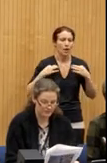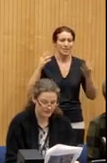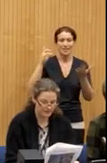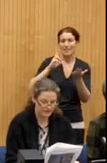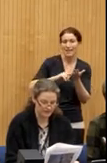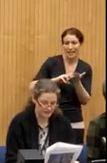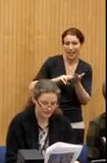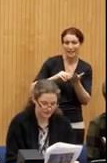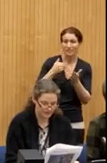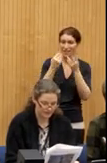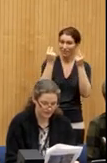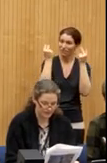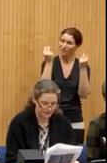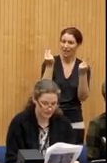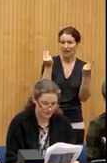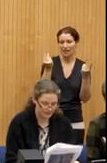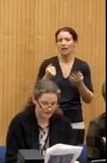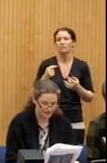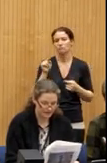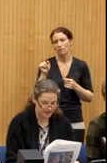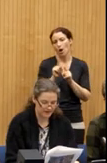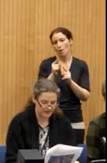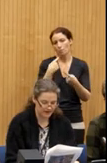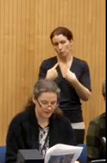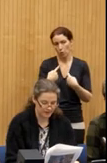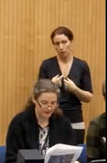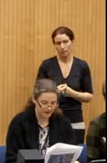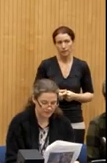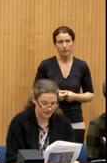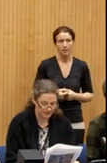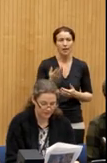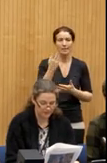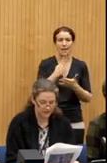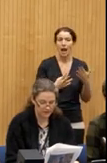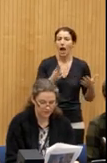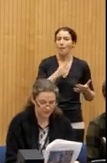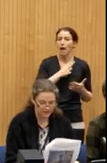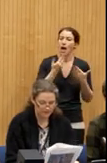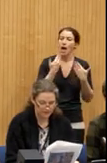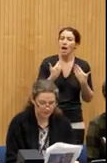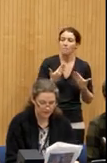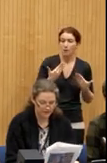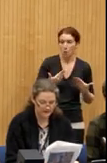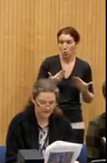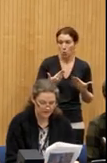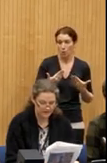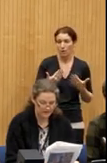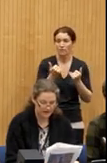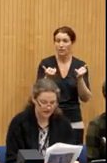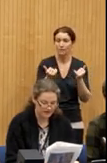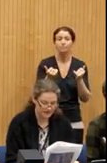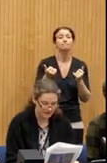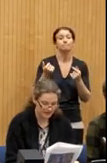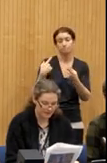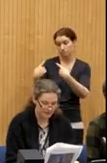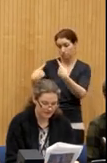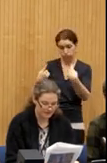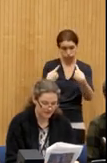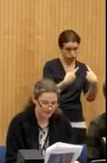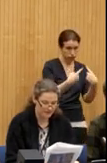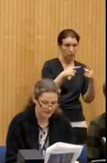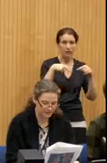Gewaltschutz wichtig ist. Die dort genannten Teilhabeempfehlungen wurden in Form eines Heftes an die